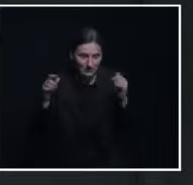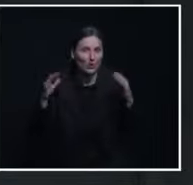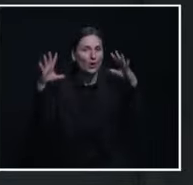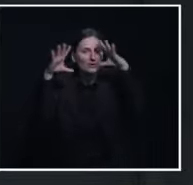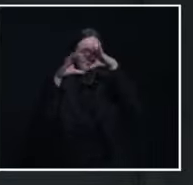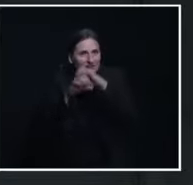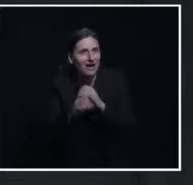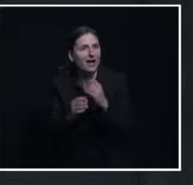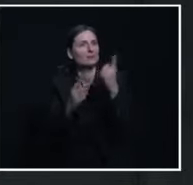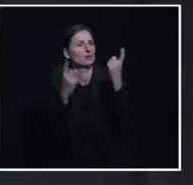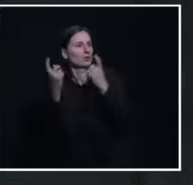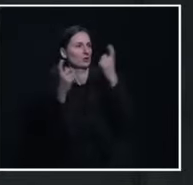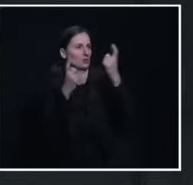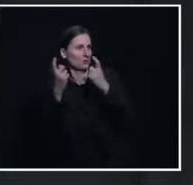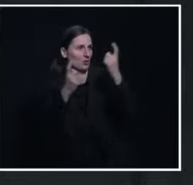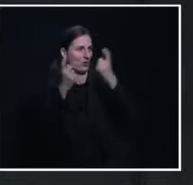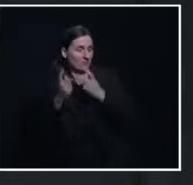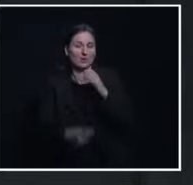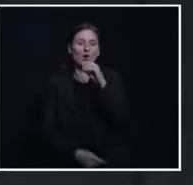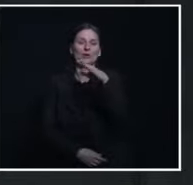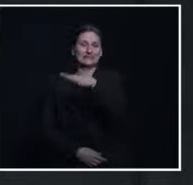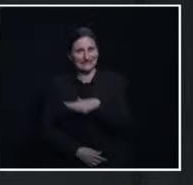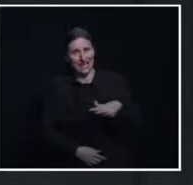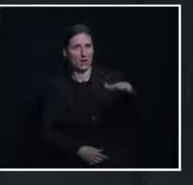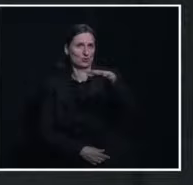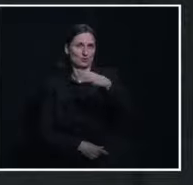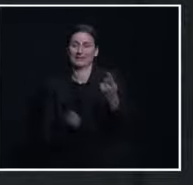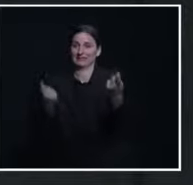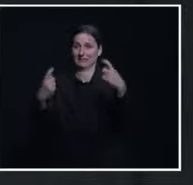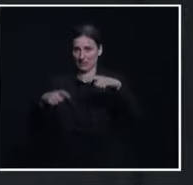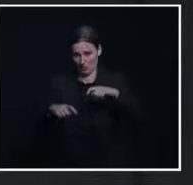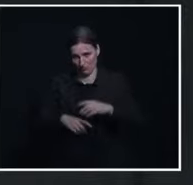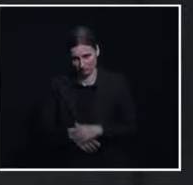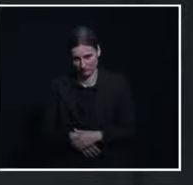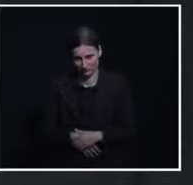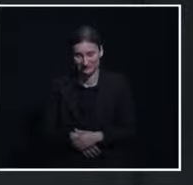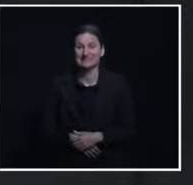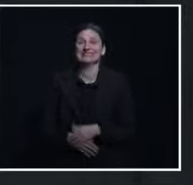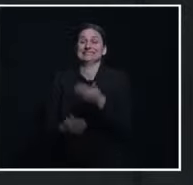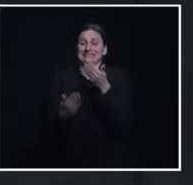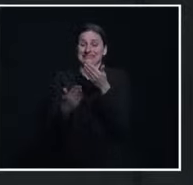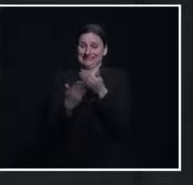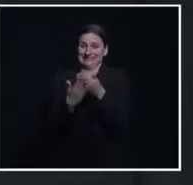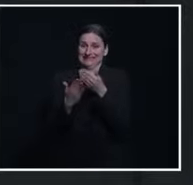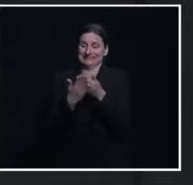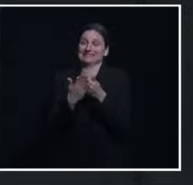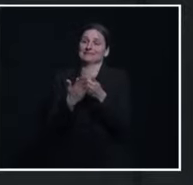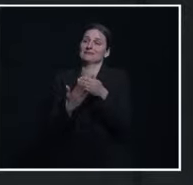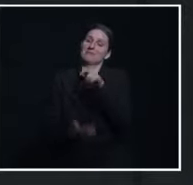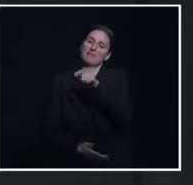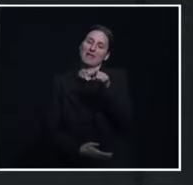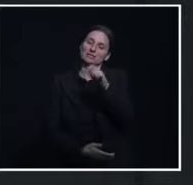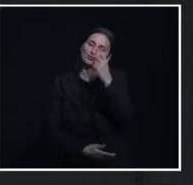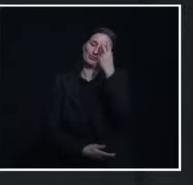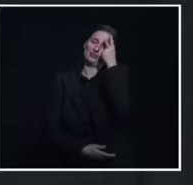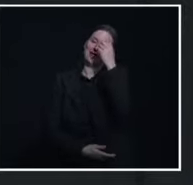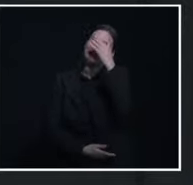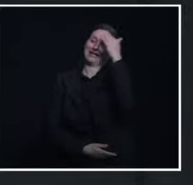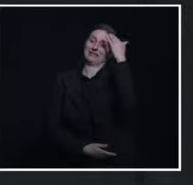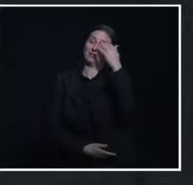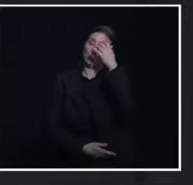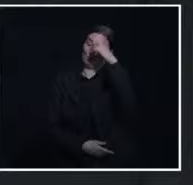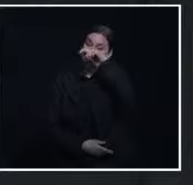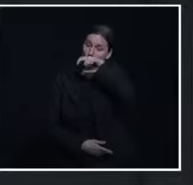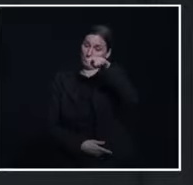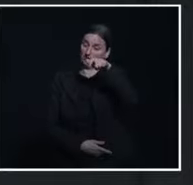Abend hier sind, zum Odeonsplatz gekommen sind, um an die Menschen aus München zu erinnern, die von